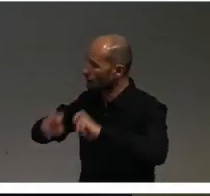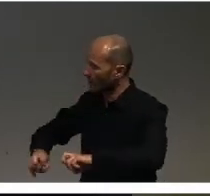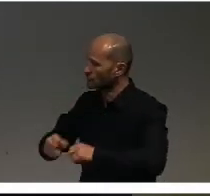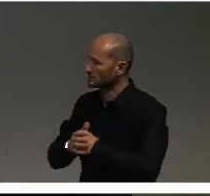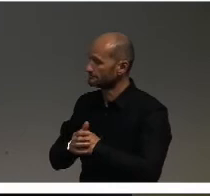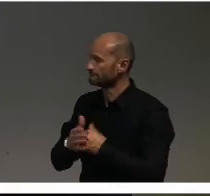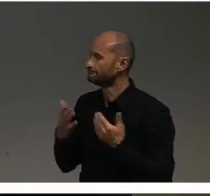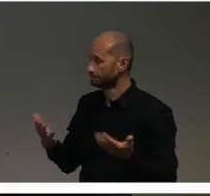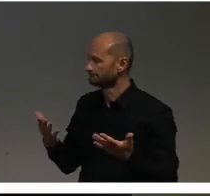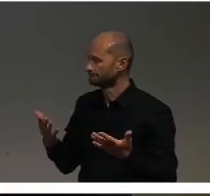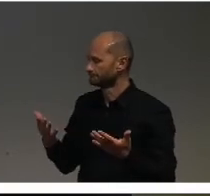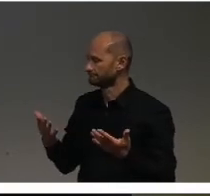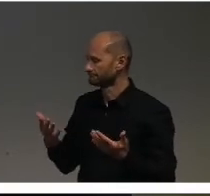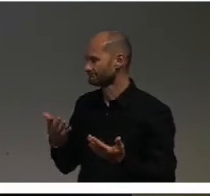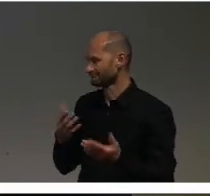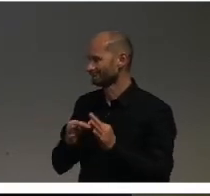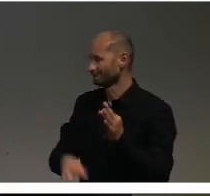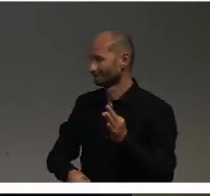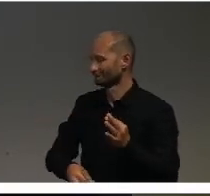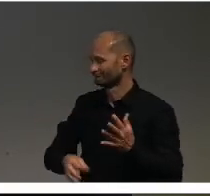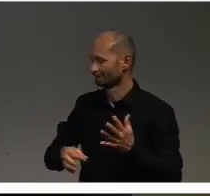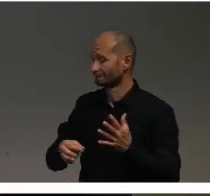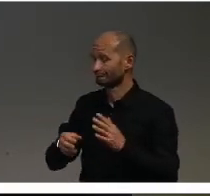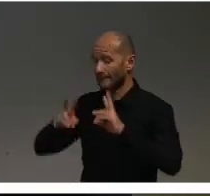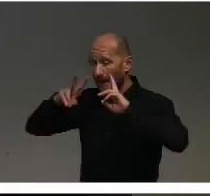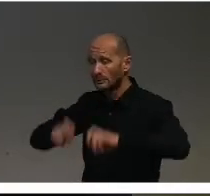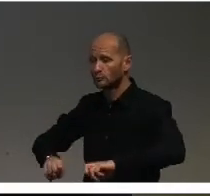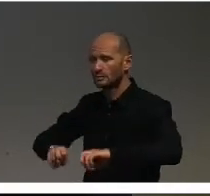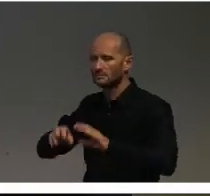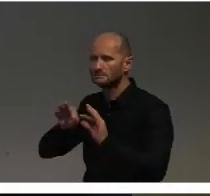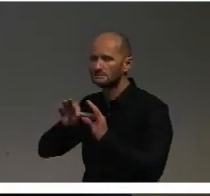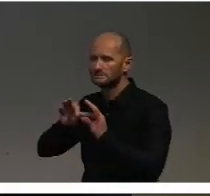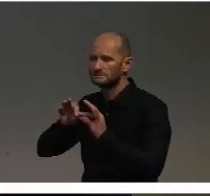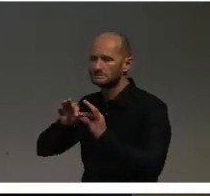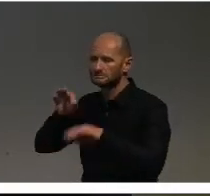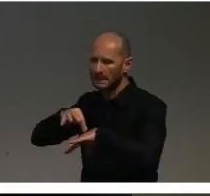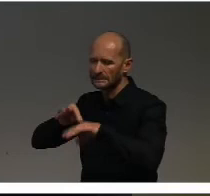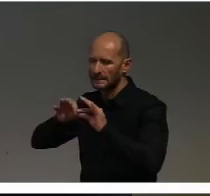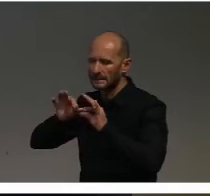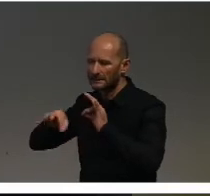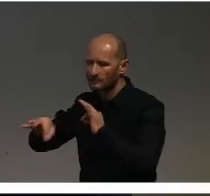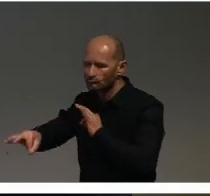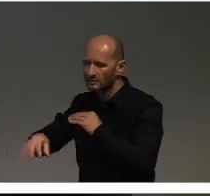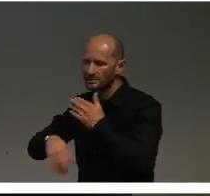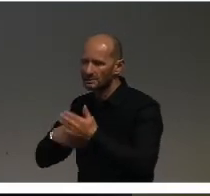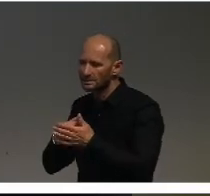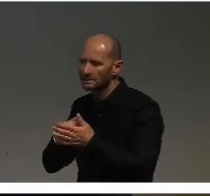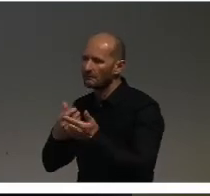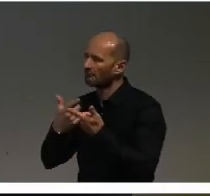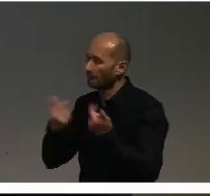d'évolution, en tout cas de bienfaits pour les études épidémiologiques, puisque aujourd'hui les études épidémiologiques, le